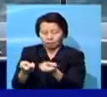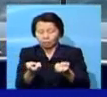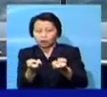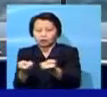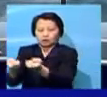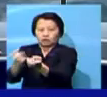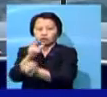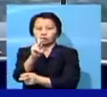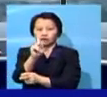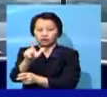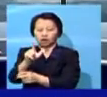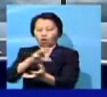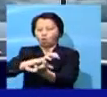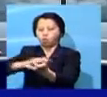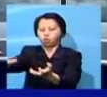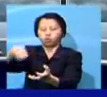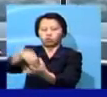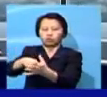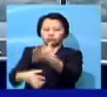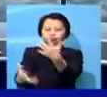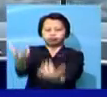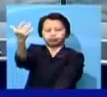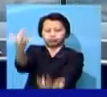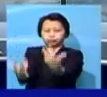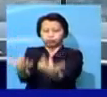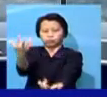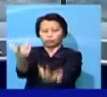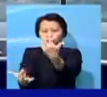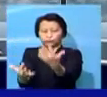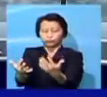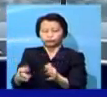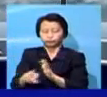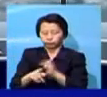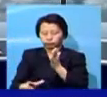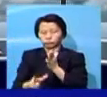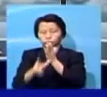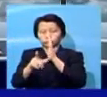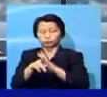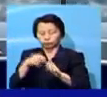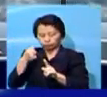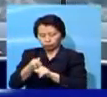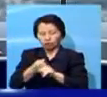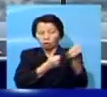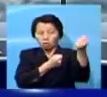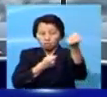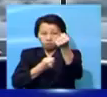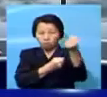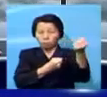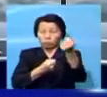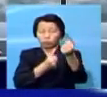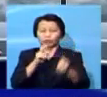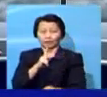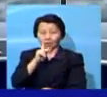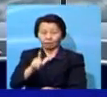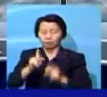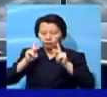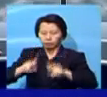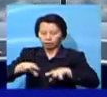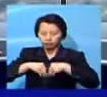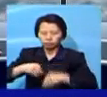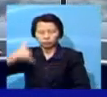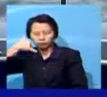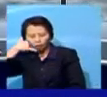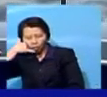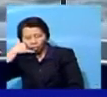Bintang di Kuala Lumpur musnah dalam satu kebakaran menurut penolong pengarah operasi Bomba Kuala Lumpur ruhisa Haris pihaknya menerima